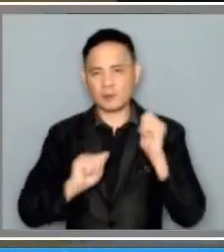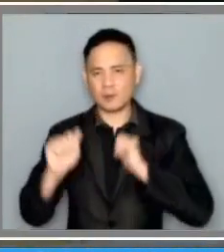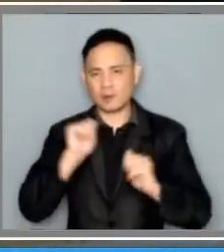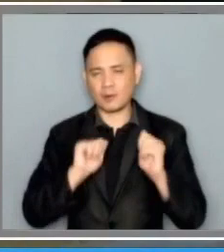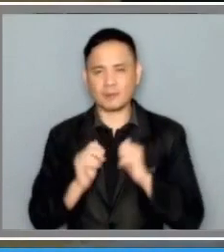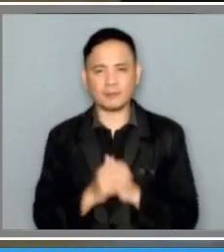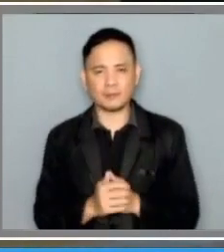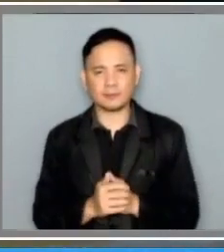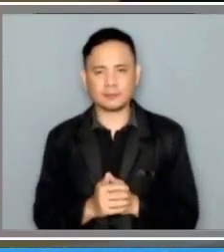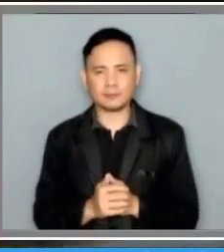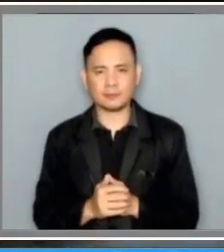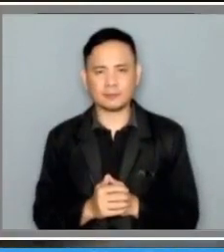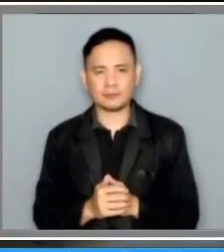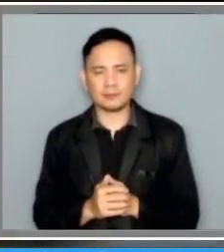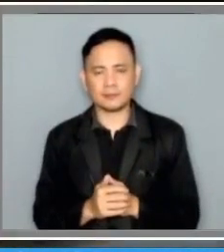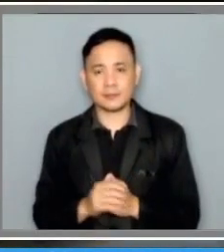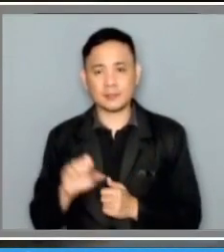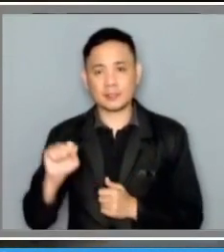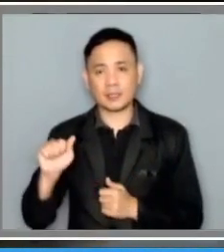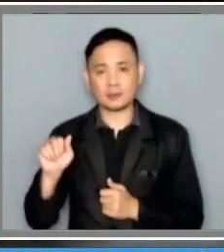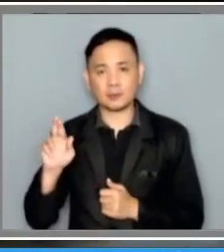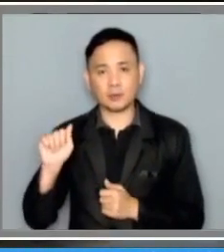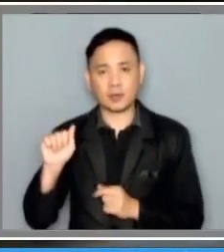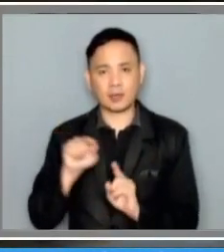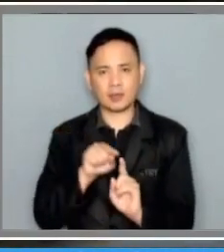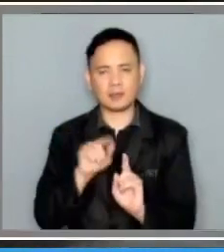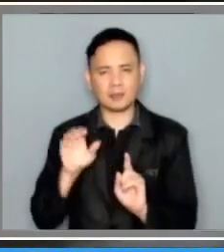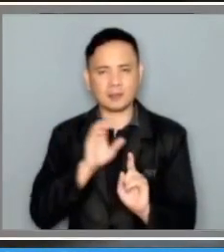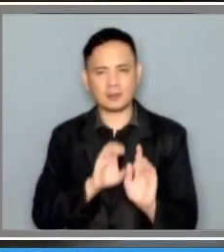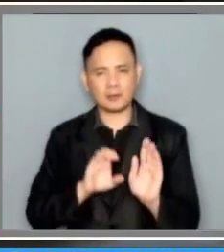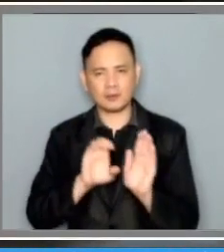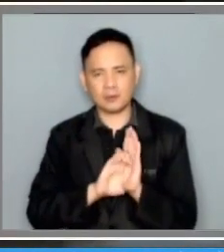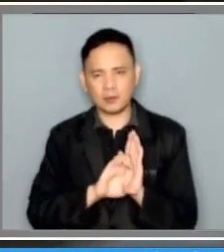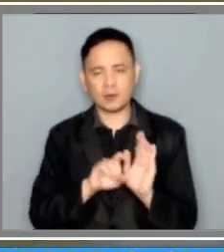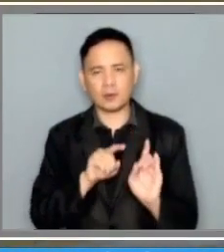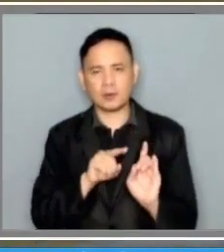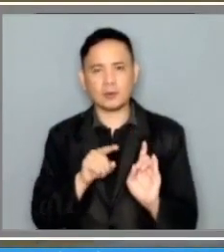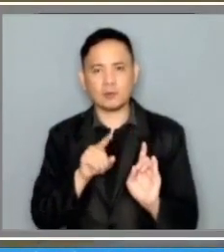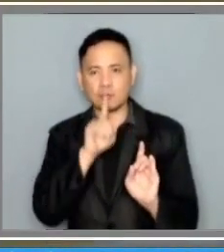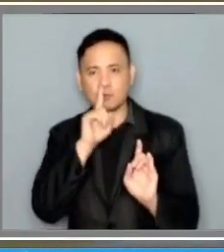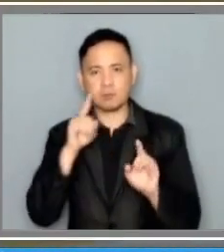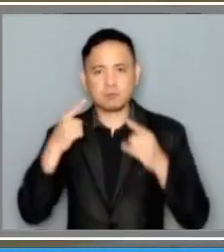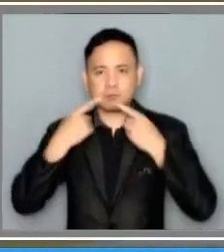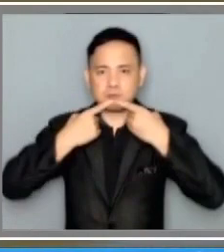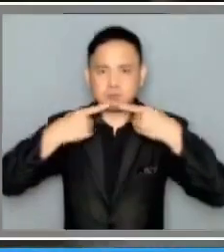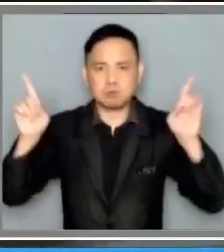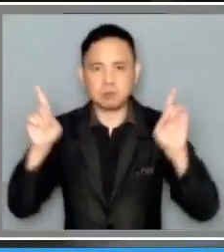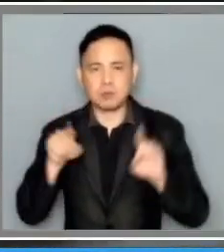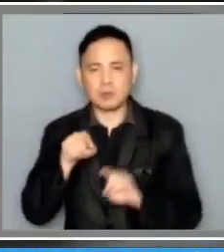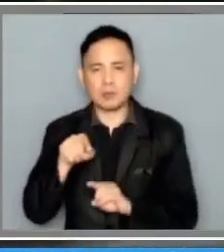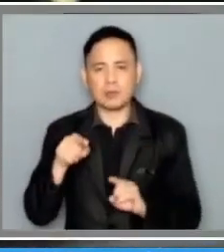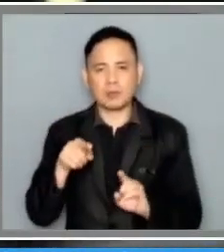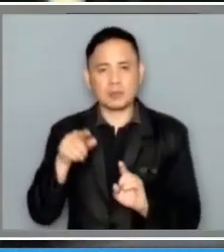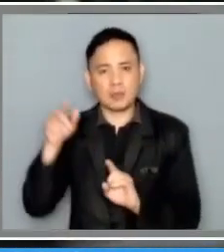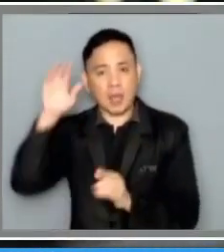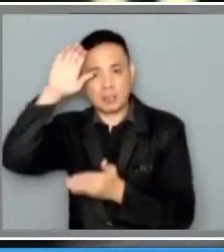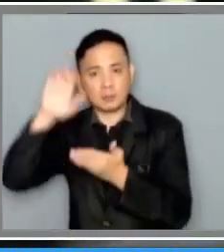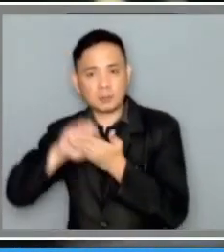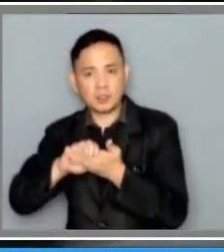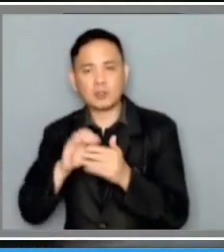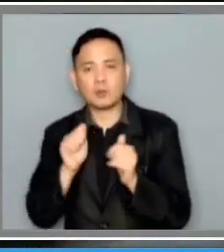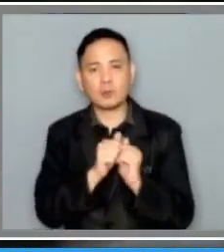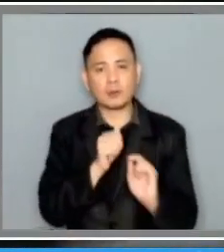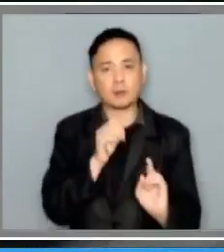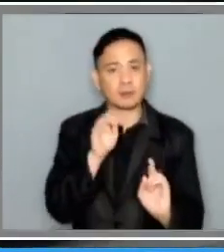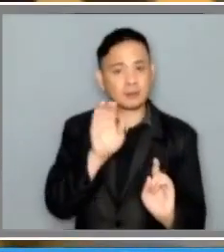kasi ni Sandra na karakter ni Gabby ang naging relasyon ng groom niya na si Renz at ina niyang si Rose na ginagampanan